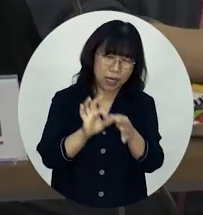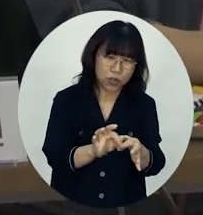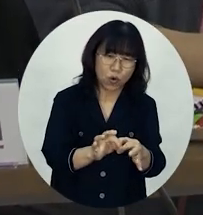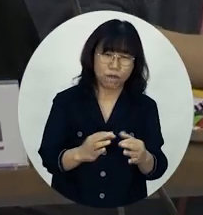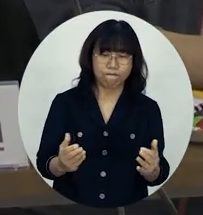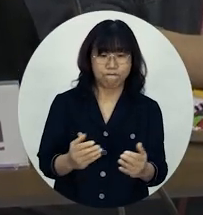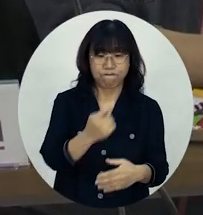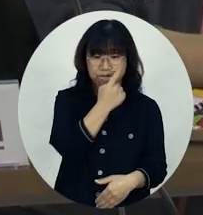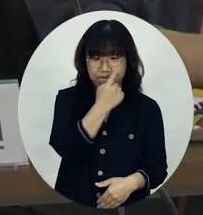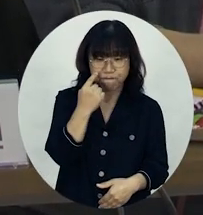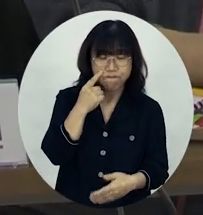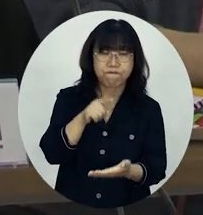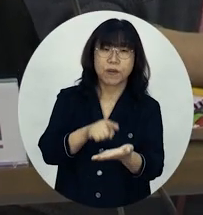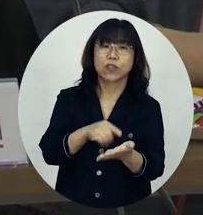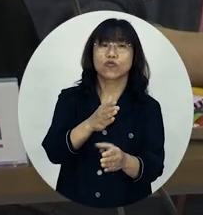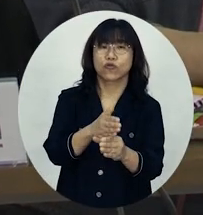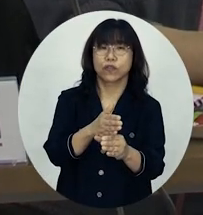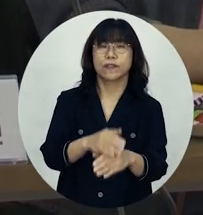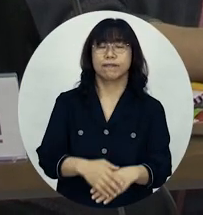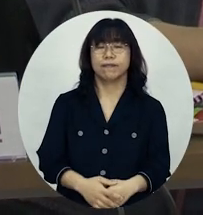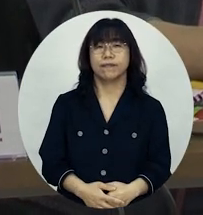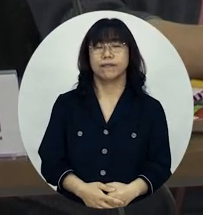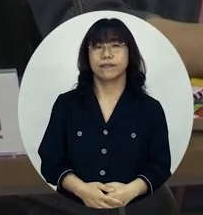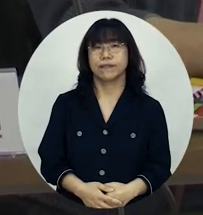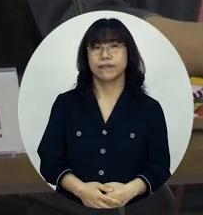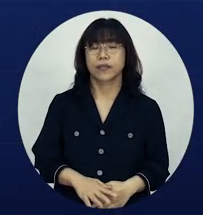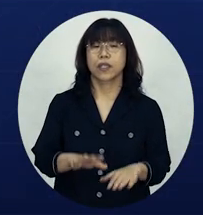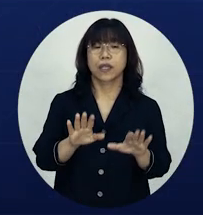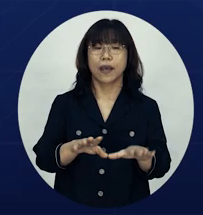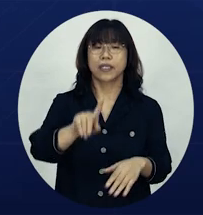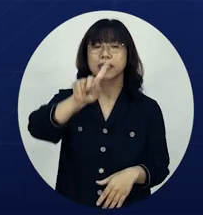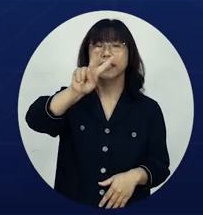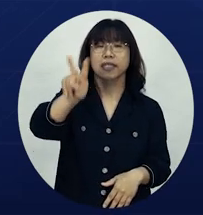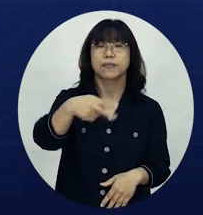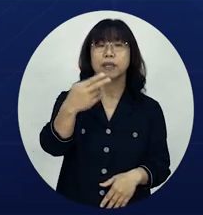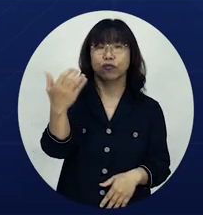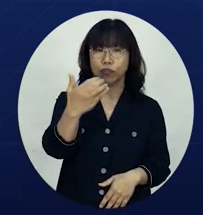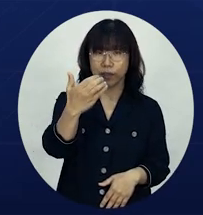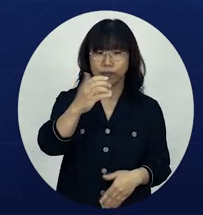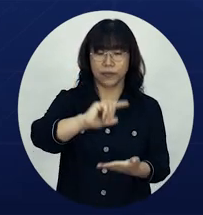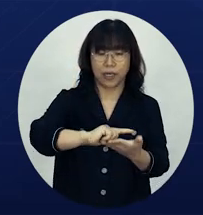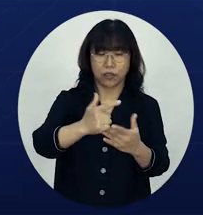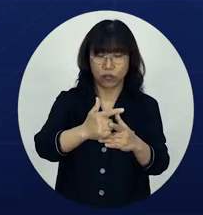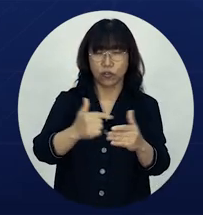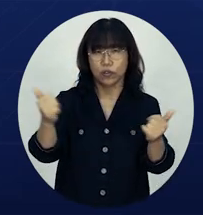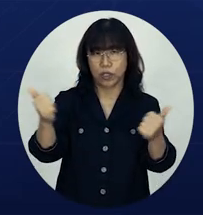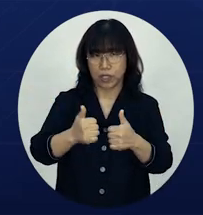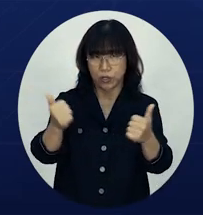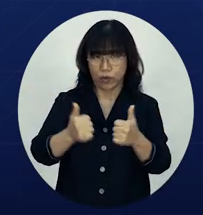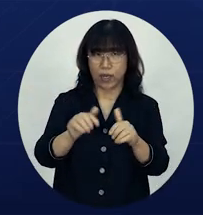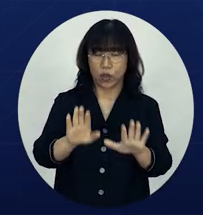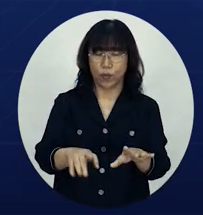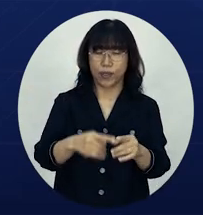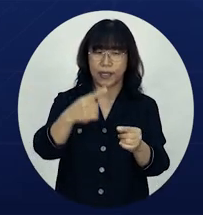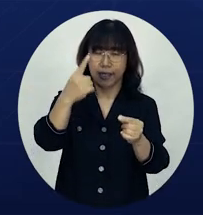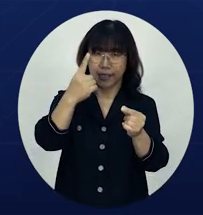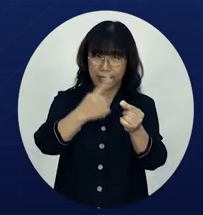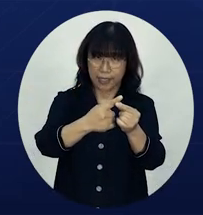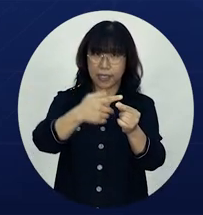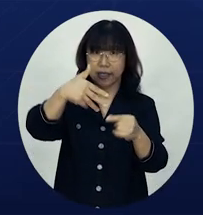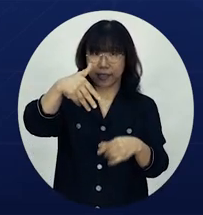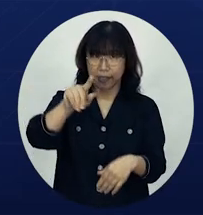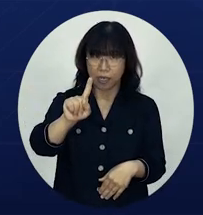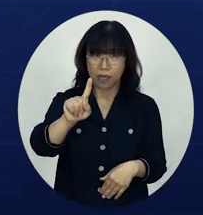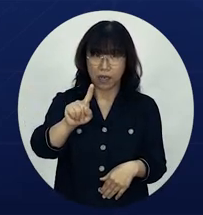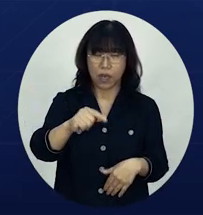매년 꾸준히 발굴하고 있습니다 제 290회 서울특별시 강서구 의해 제 1차 정례회 가